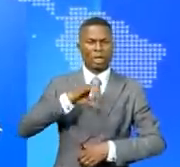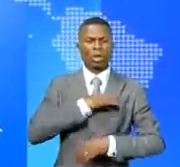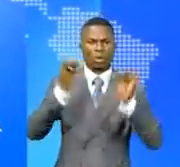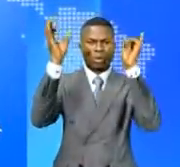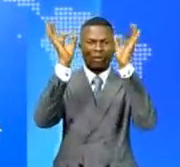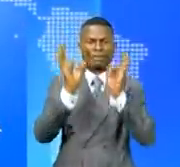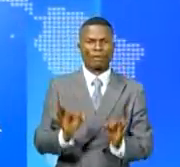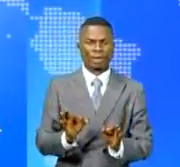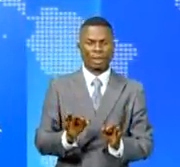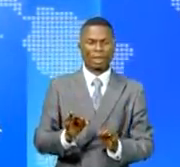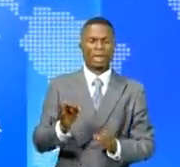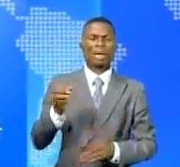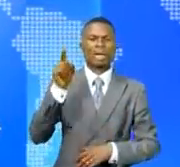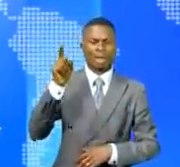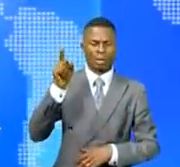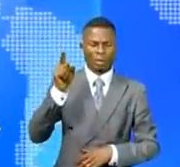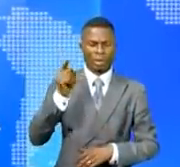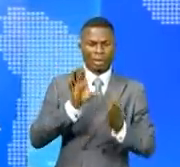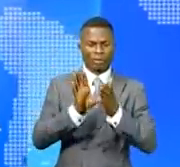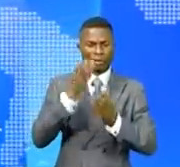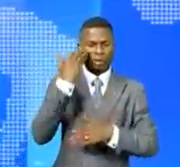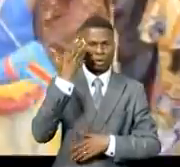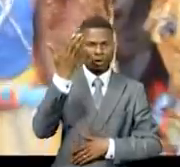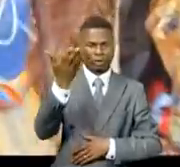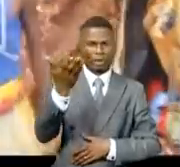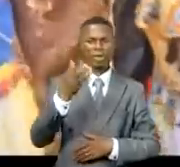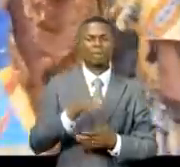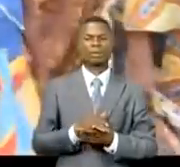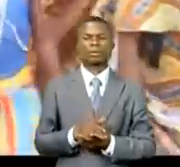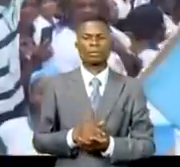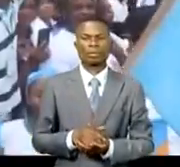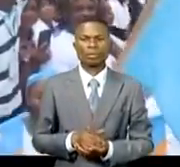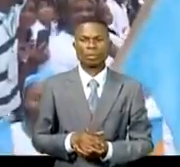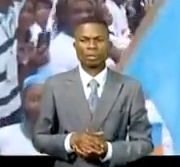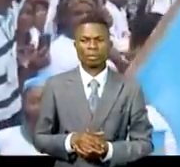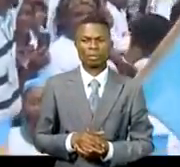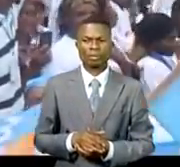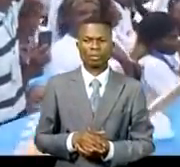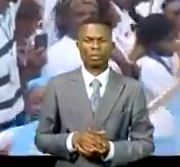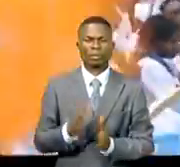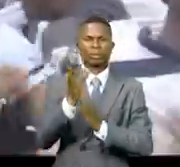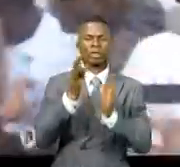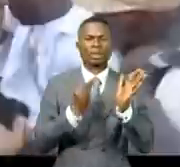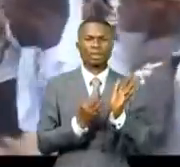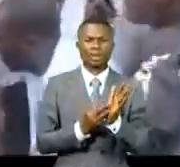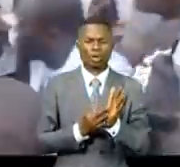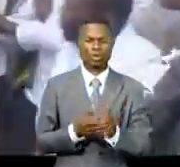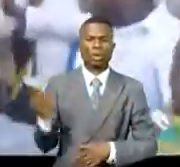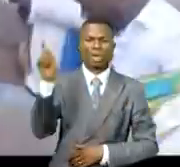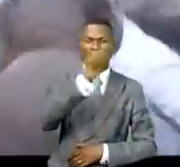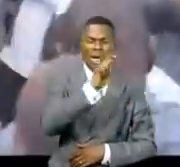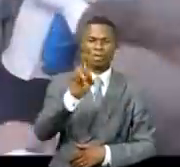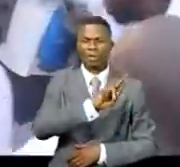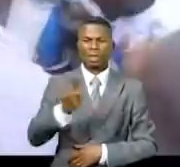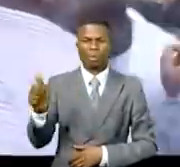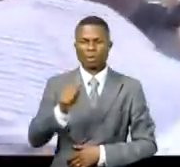de Mbanzangungu. Plus de précisions avec notre reporter Alain Bikay. Dimanche 18 avril 2021, en Mbanzangungu, dans